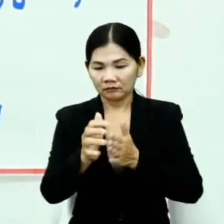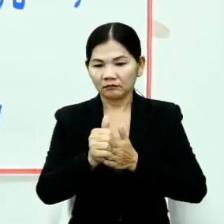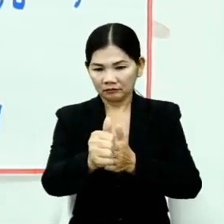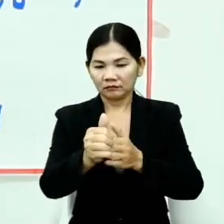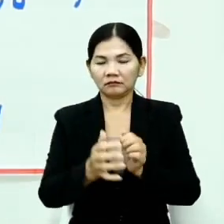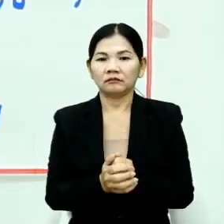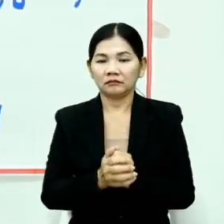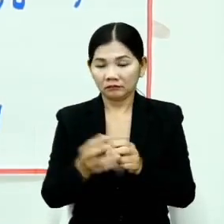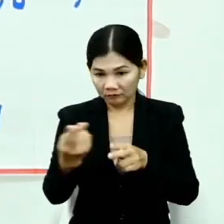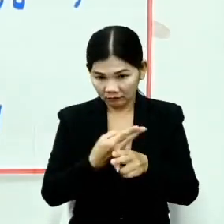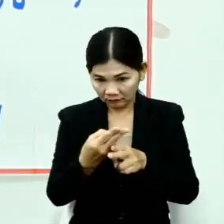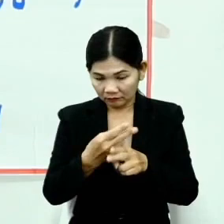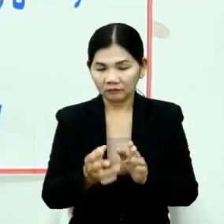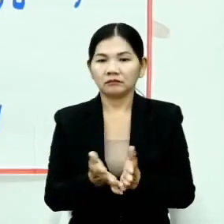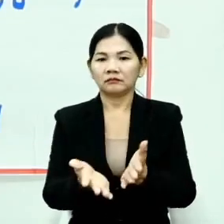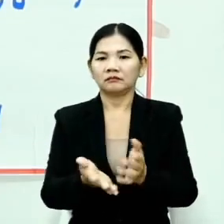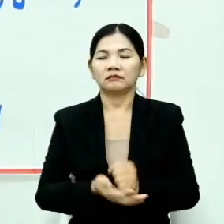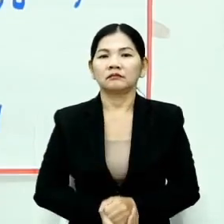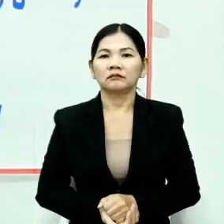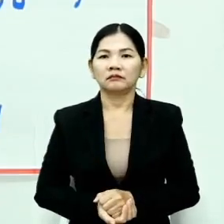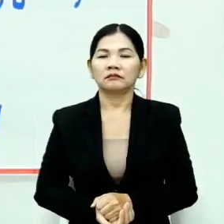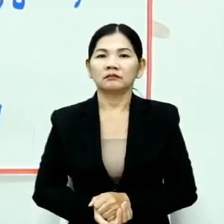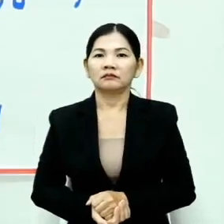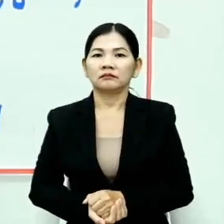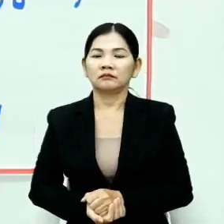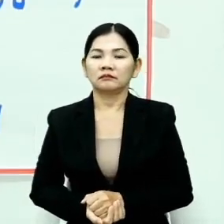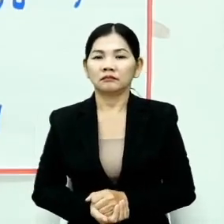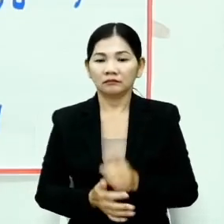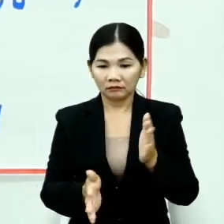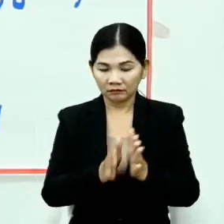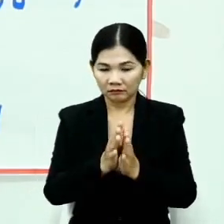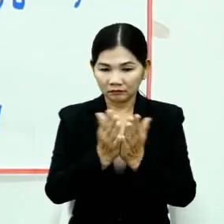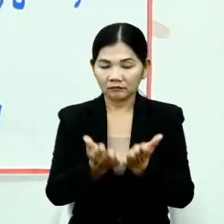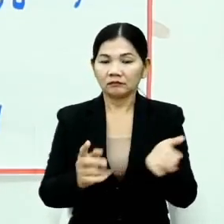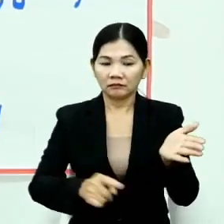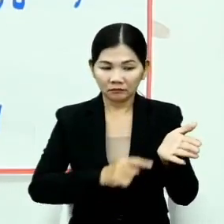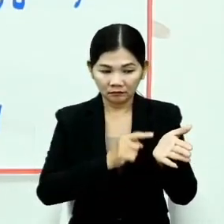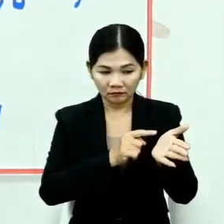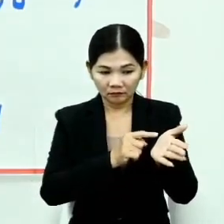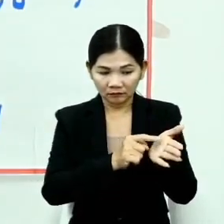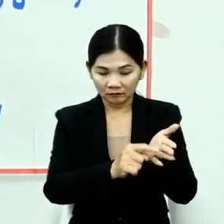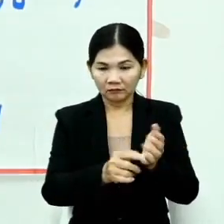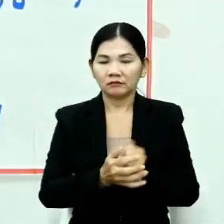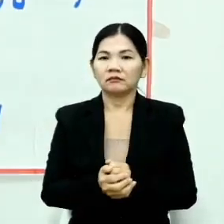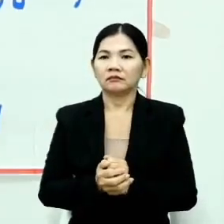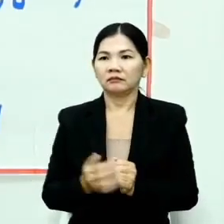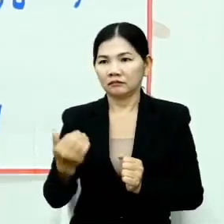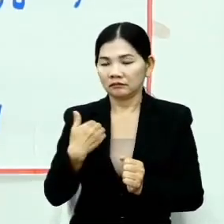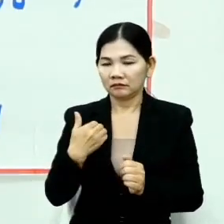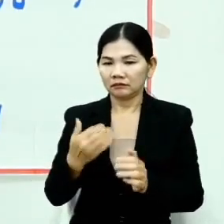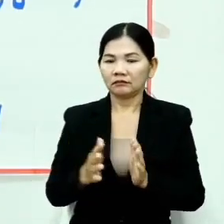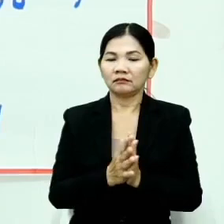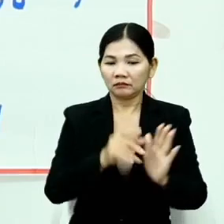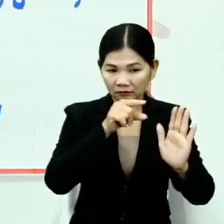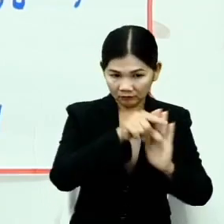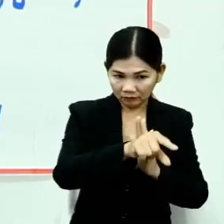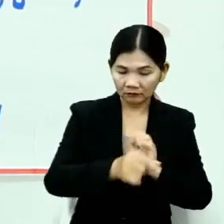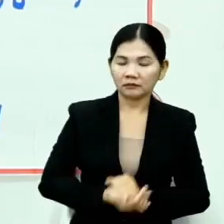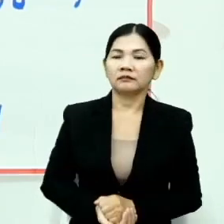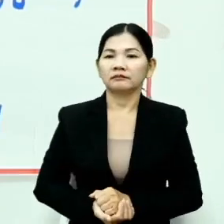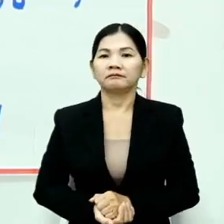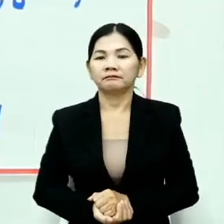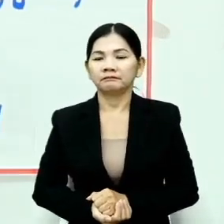nón con tới vật hạt ăn chỉ muối nè cừu là con lớp chừng ở đáy đắt ai chăm chùm nón chương.